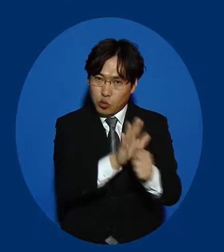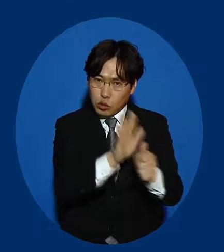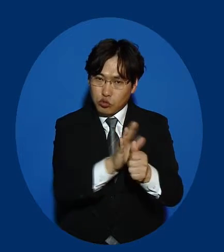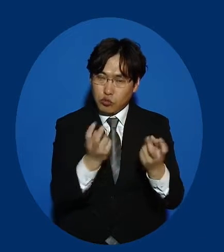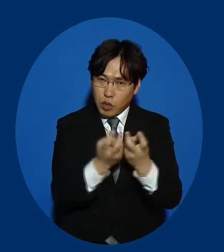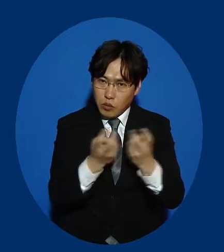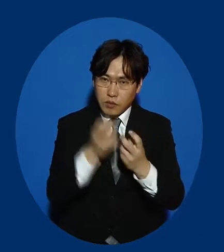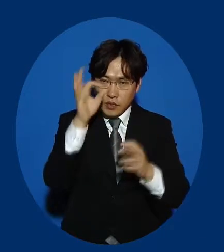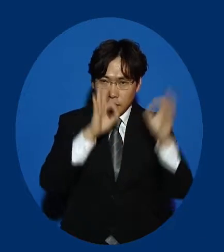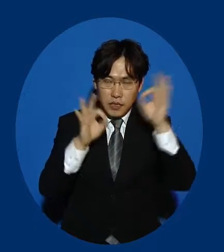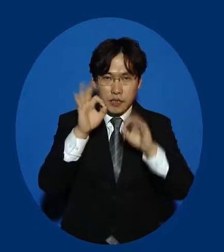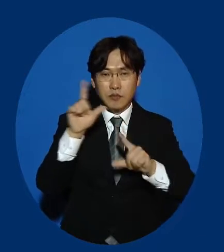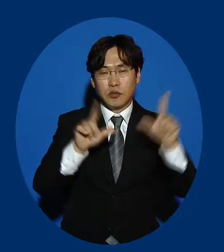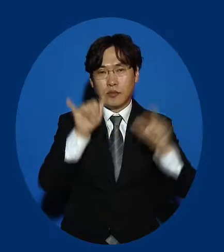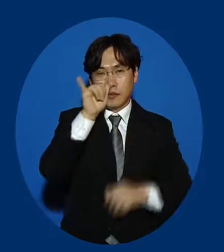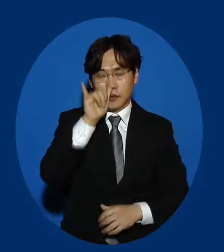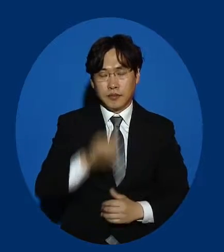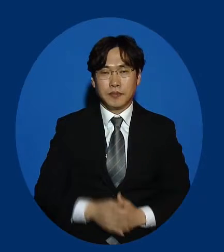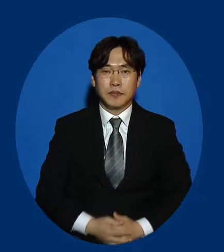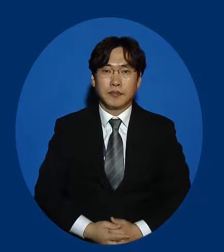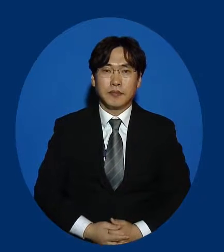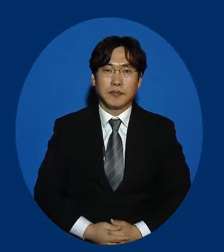생각을 좀 하고 있습니다.